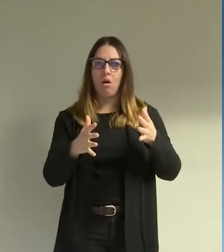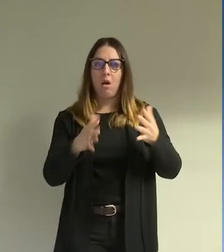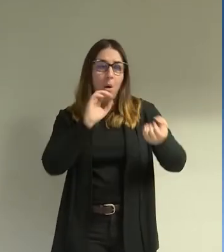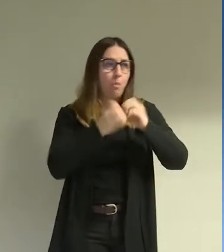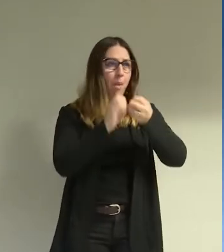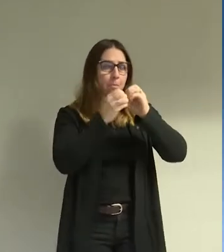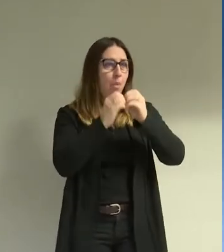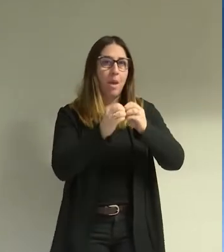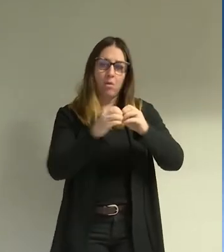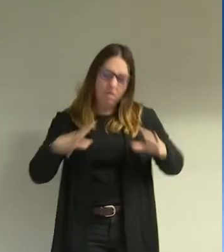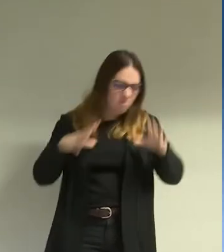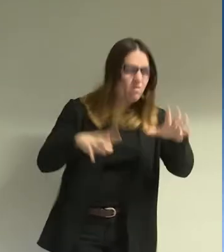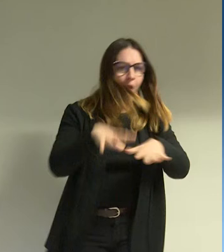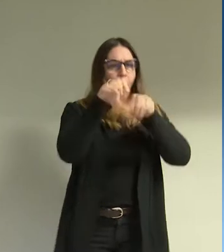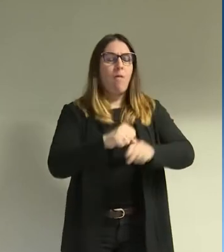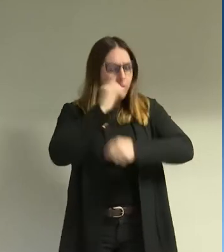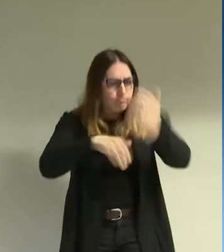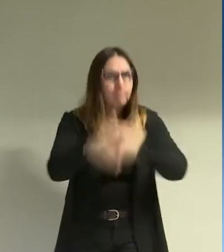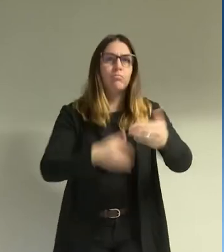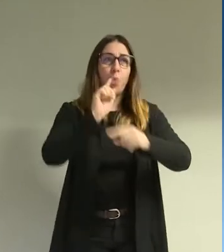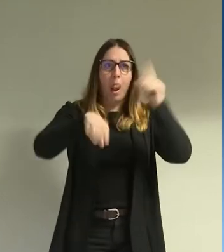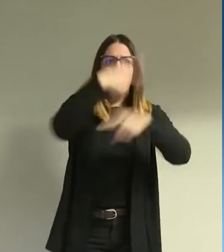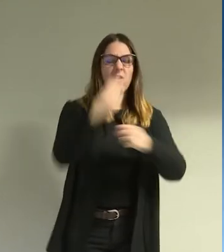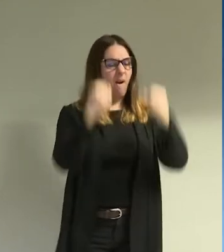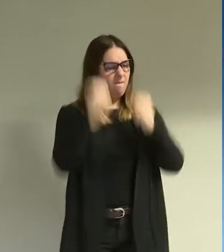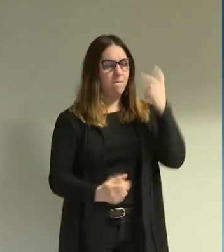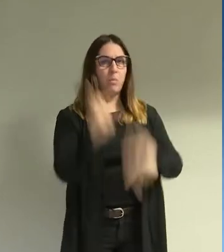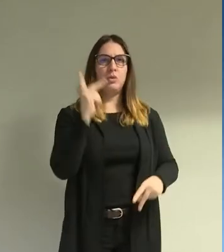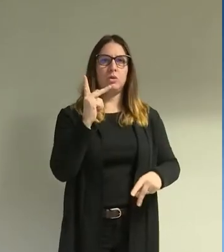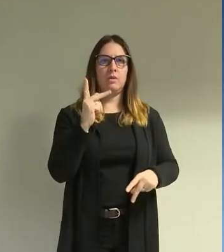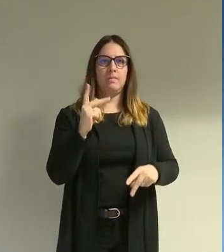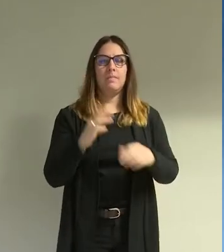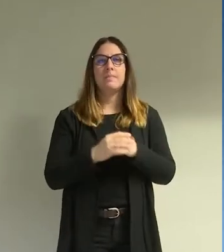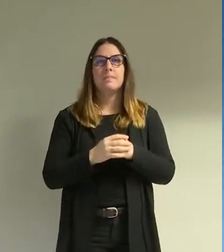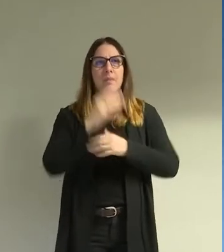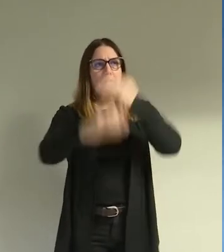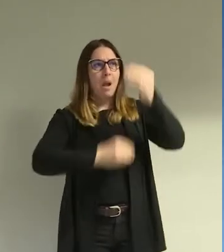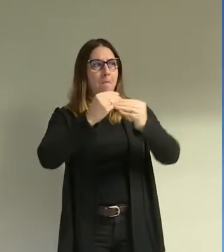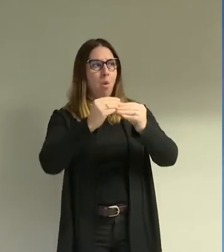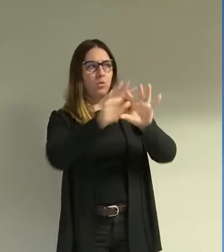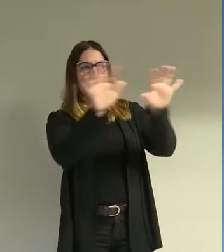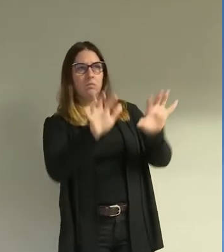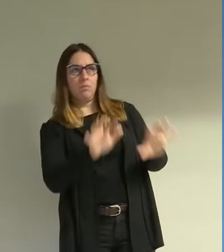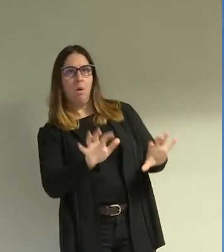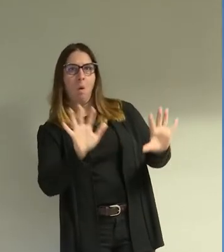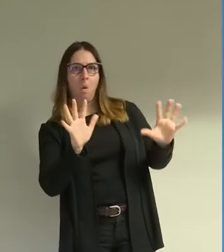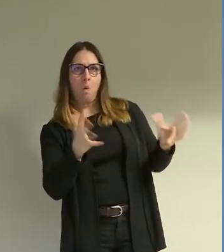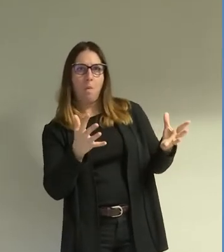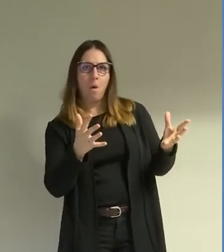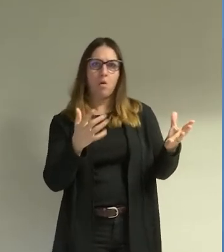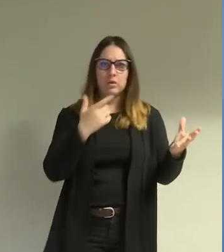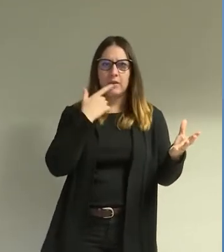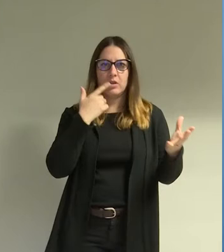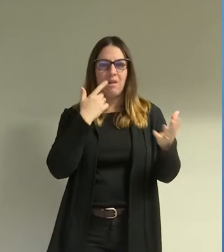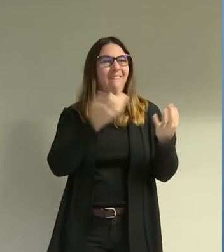rapidement et se transformer pour être plus fort la prochaine fois et dans un monde d'incertitude dans un monde de non linéarité